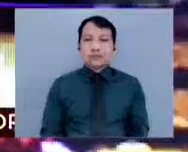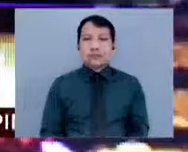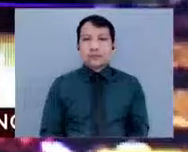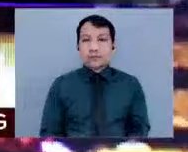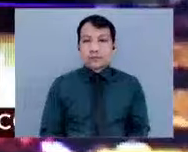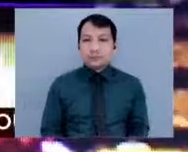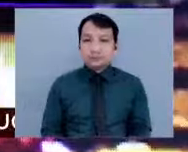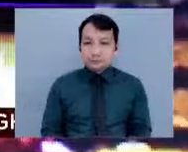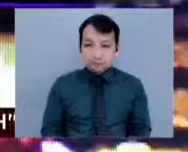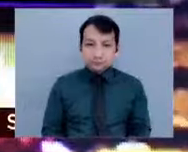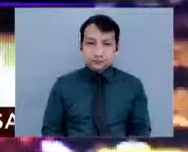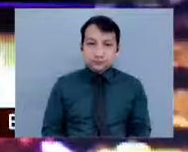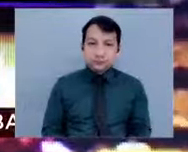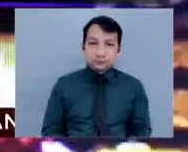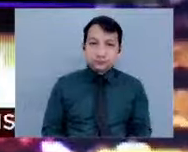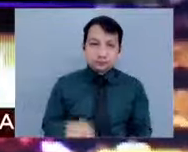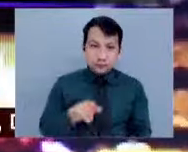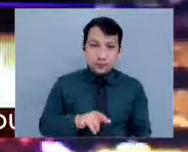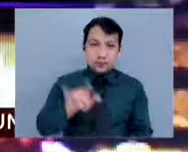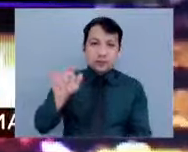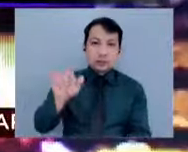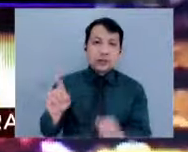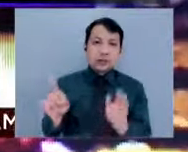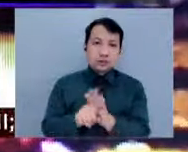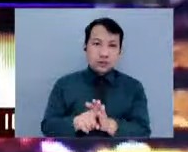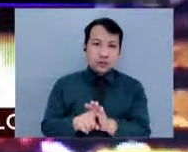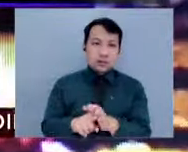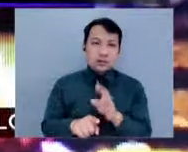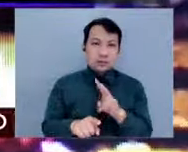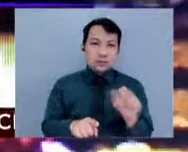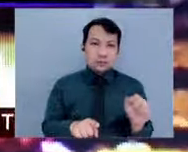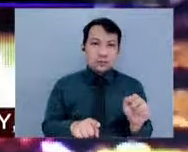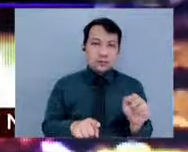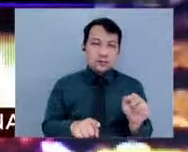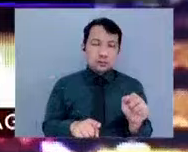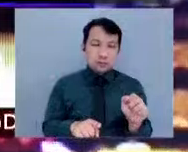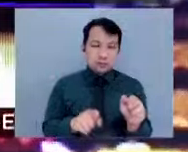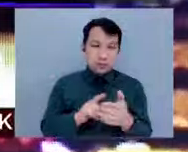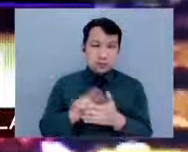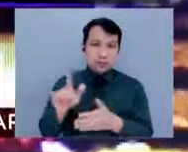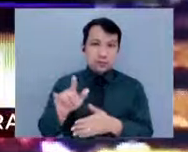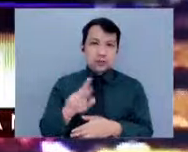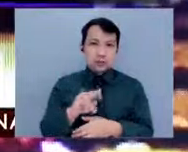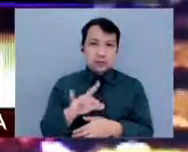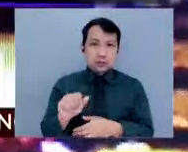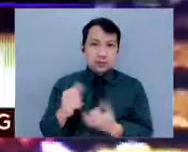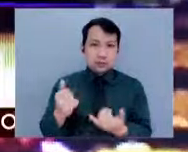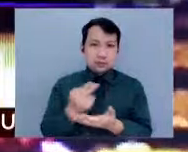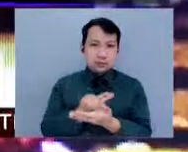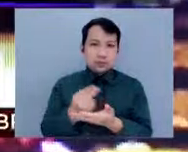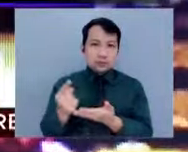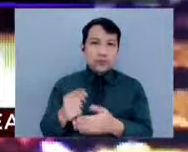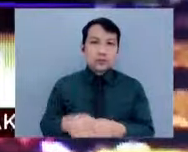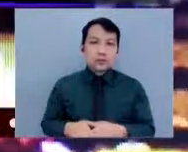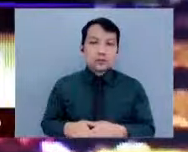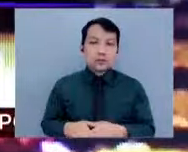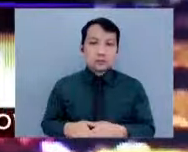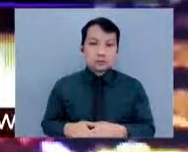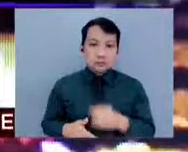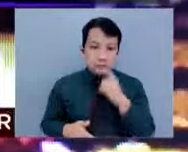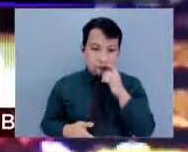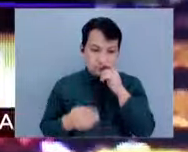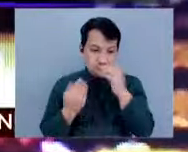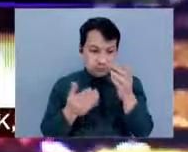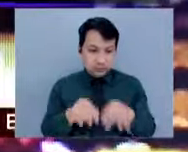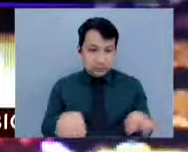mga paliparan kaya bawal munang mag-leave ang mga airport staff sa NAIA ngayong Semana Santa. Kanina, sinubok pa ang kahandaan ng